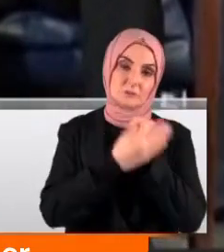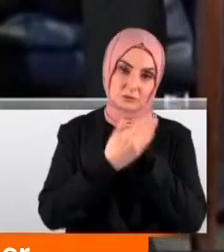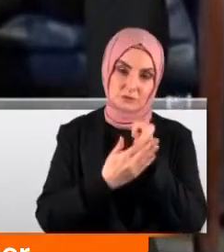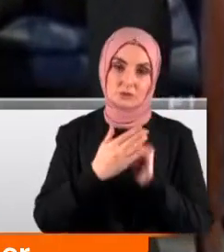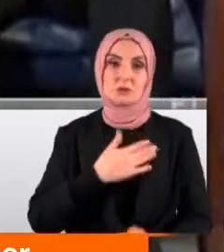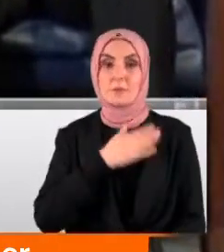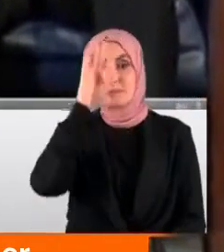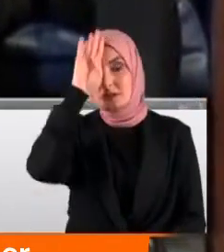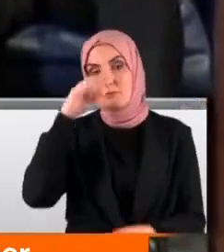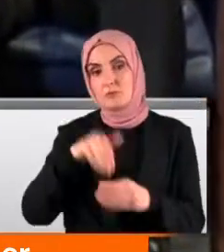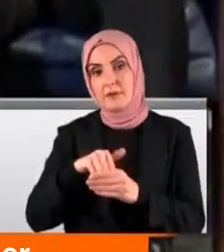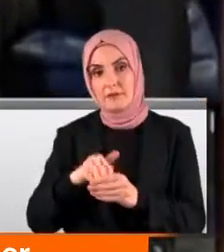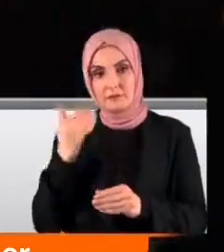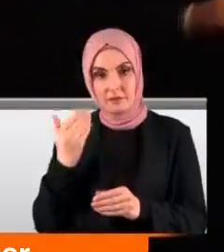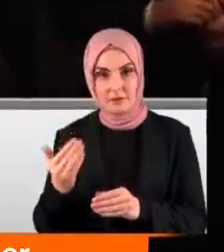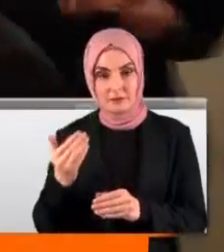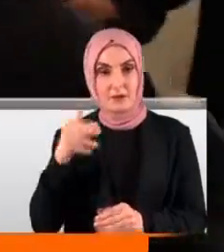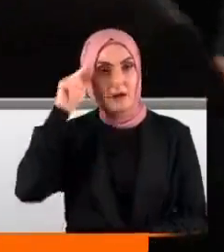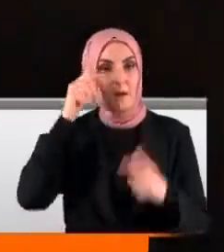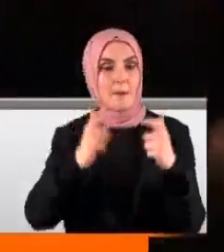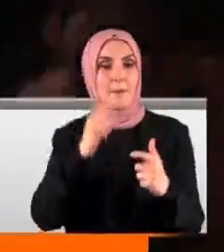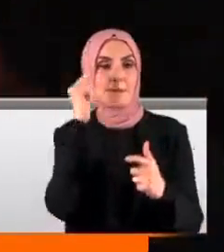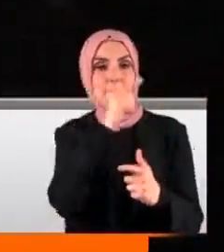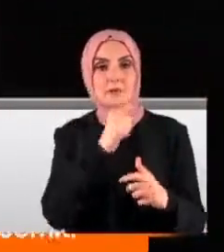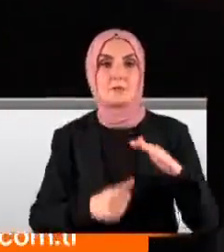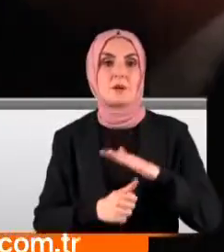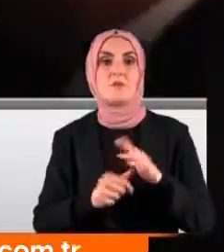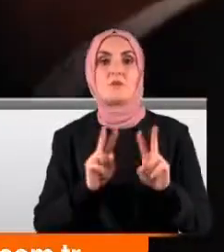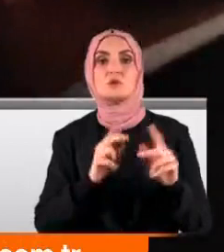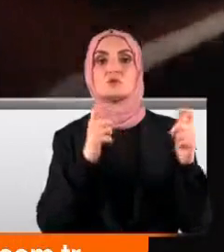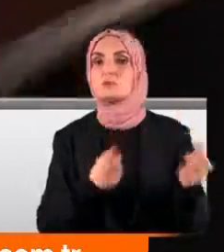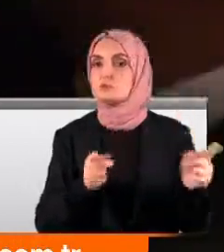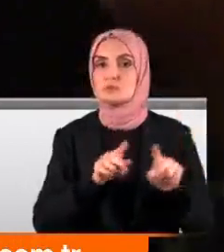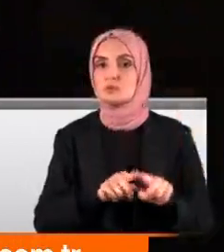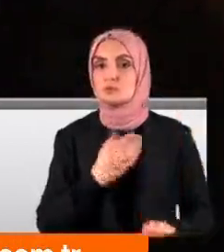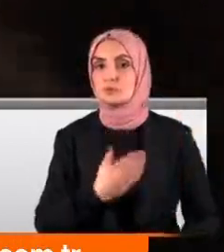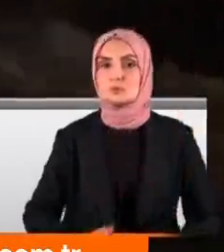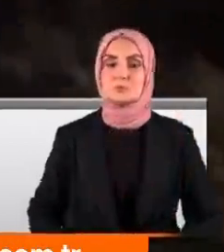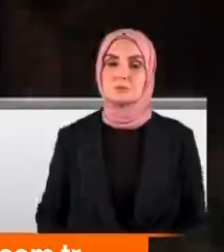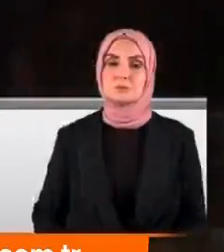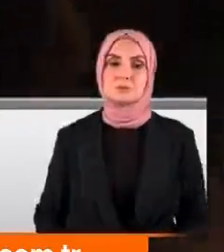milletvekili Ahmet Ünal çeviköz ABD'nin başkenti washington'da buluştu